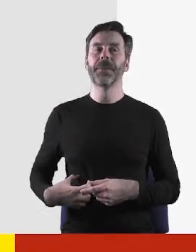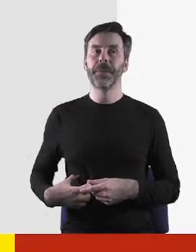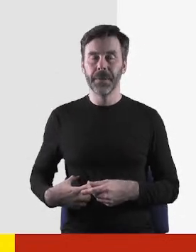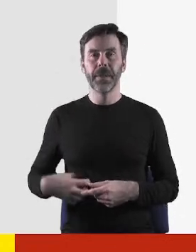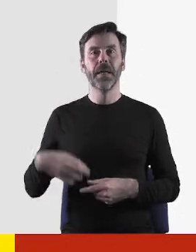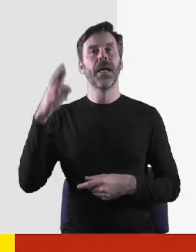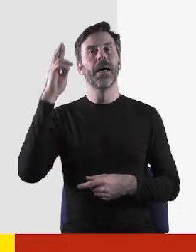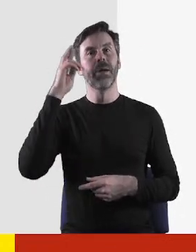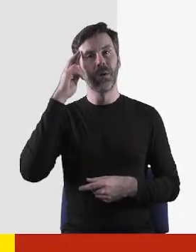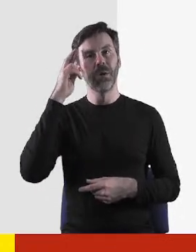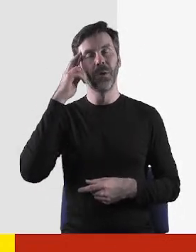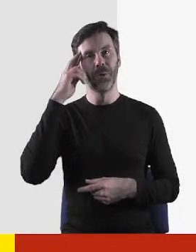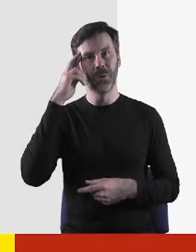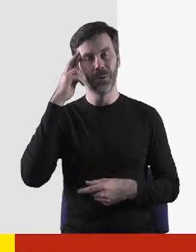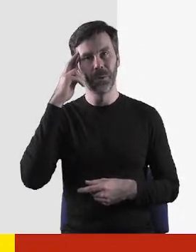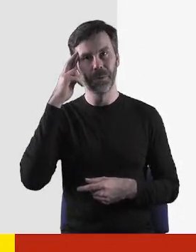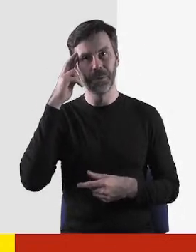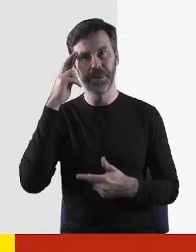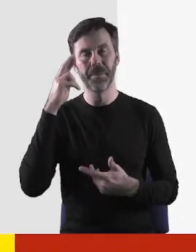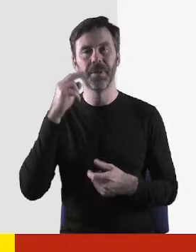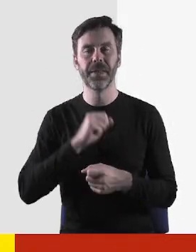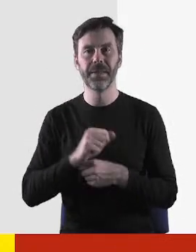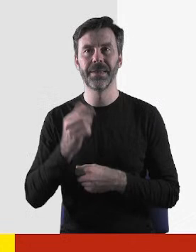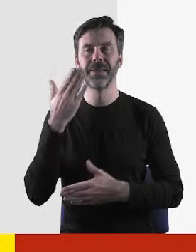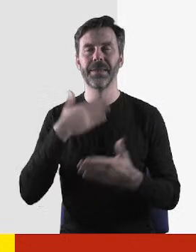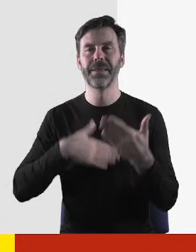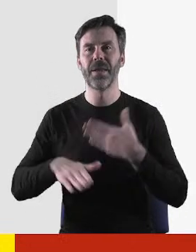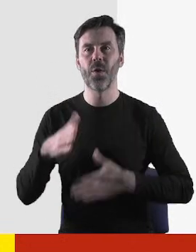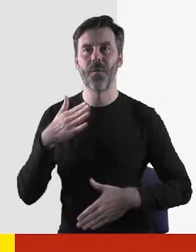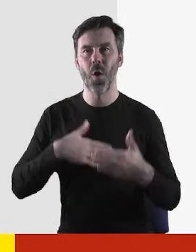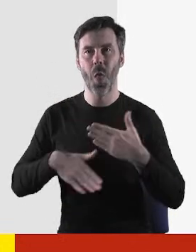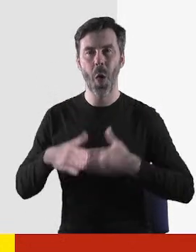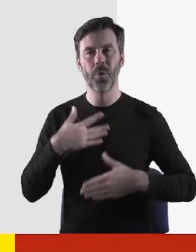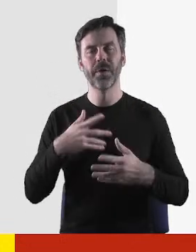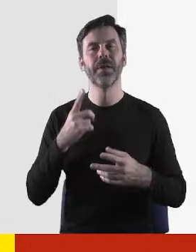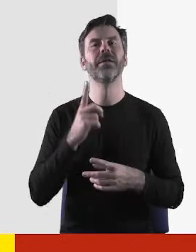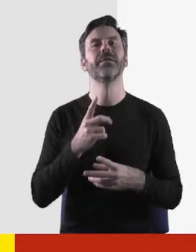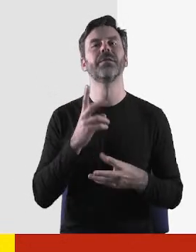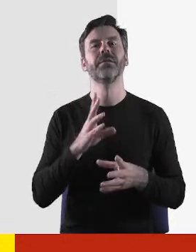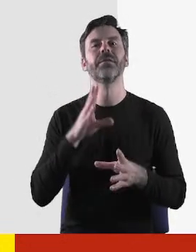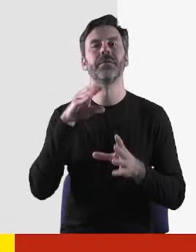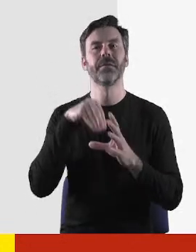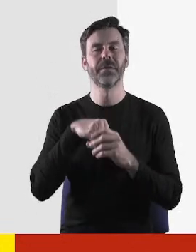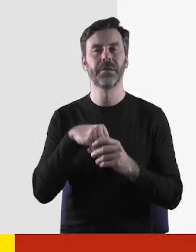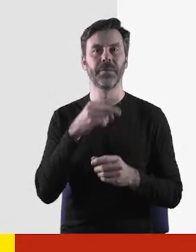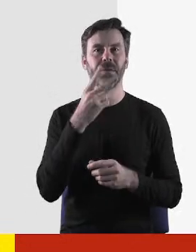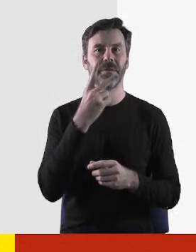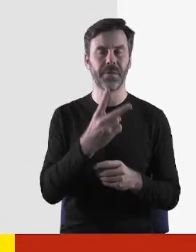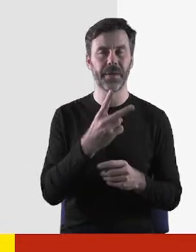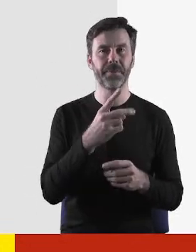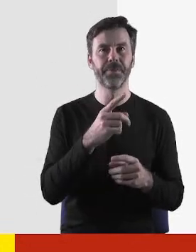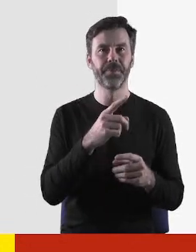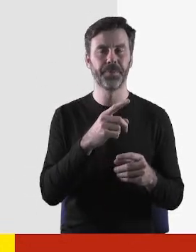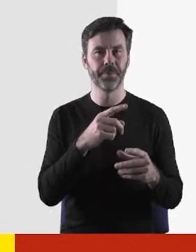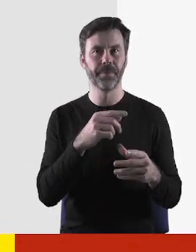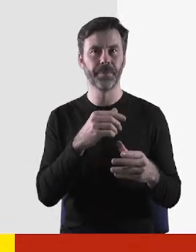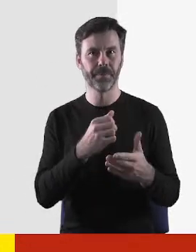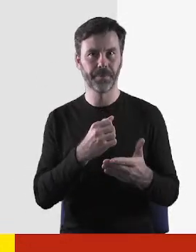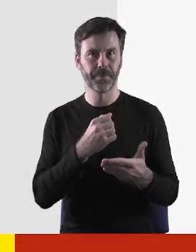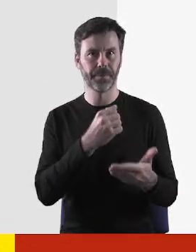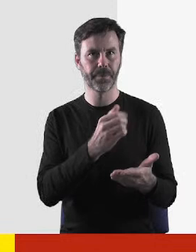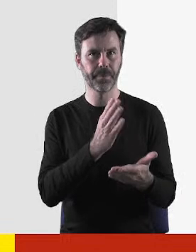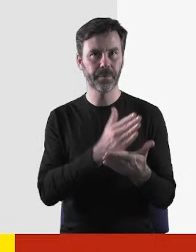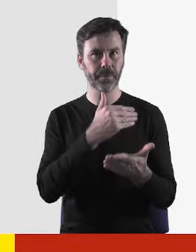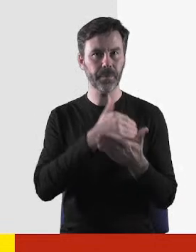wśród dwa podmioty z województwa łódzkiego znalazły się wśród 31 w kraju, które uzyskały